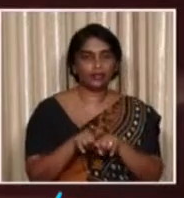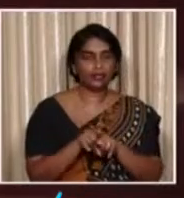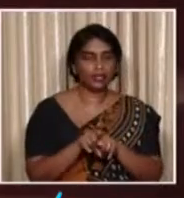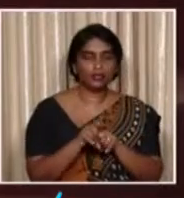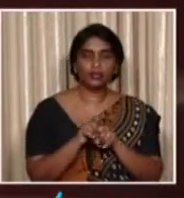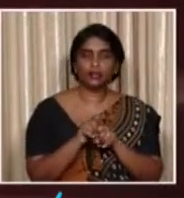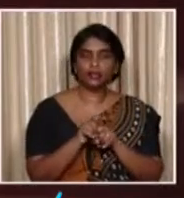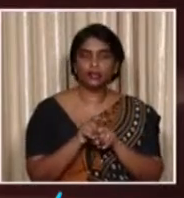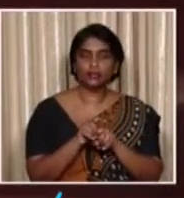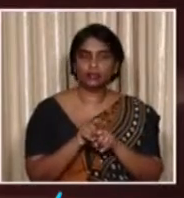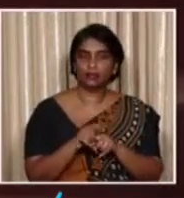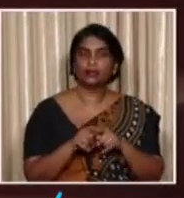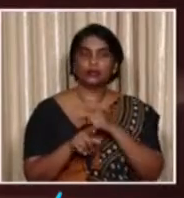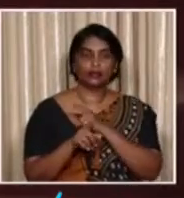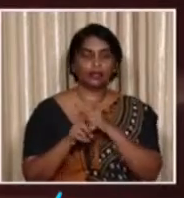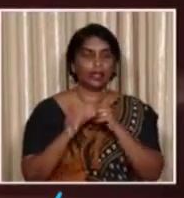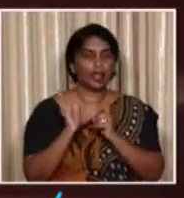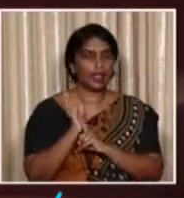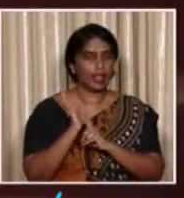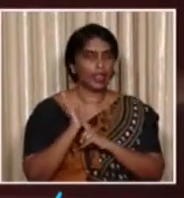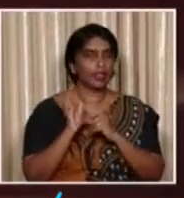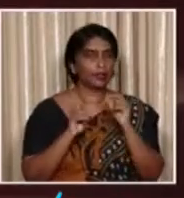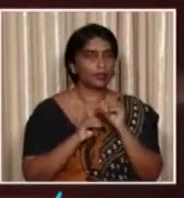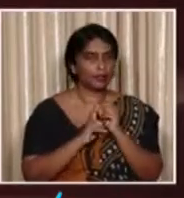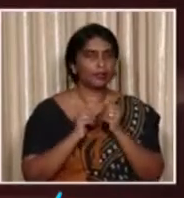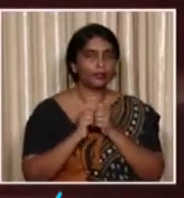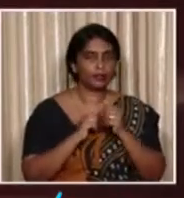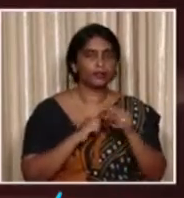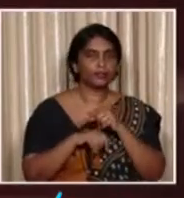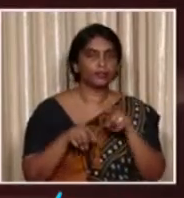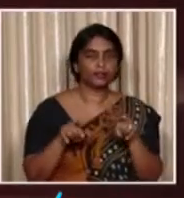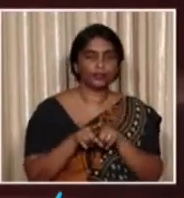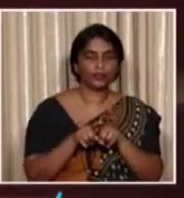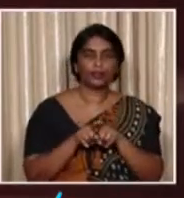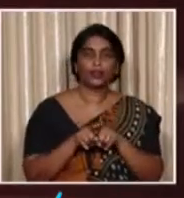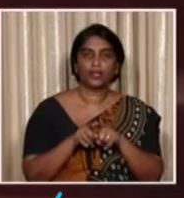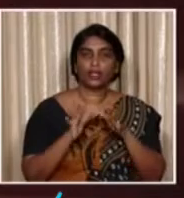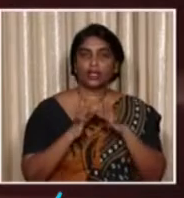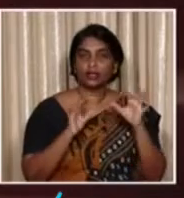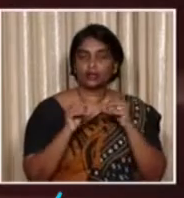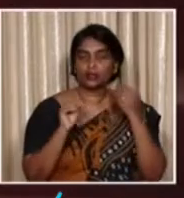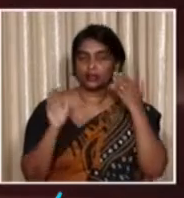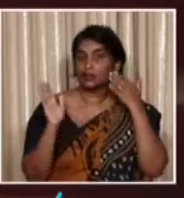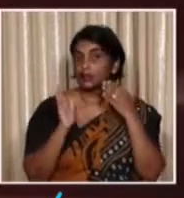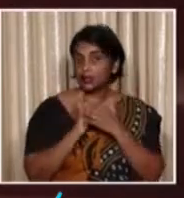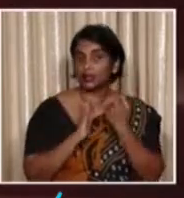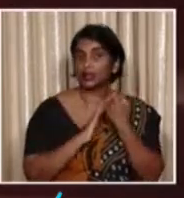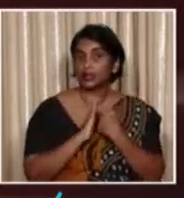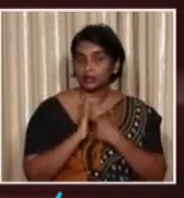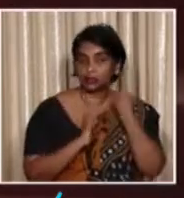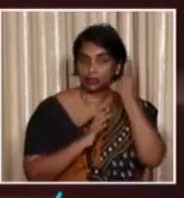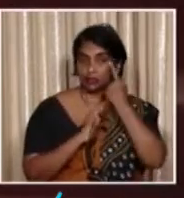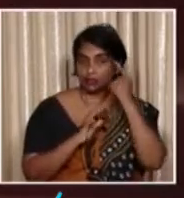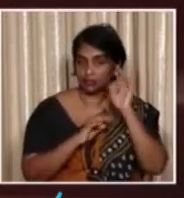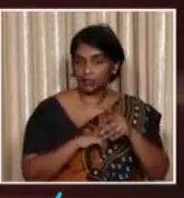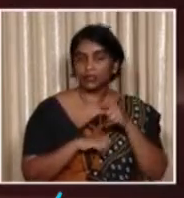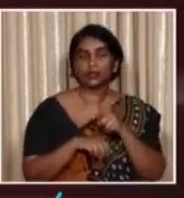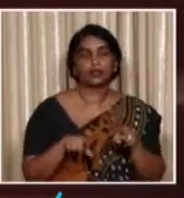ඩෙන්ස්ටන් රොඩික් ඇන් ඩේවිඩ්සන් LLP නීතිඥ සමාගම යනු රක්ෂණ නීතිය සම්බන්ධ ඉතා ප්‍රවීණත්වයක්